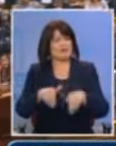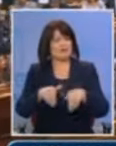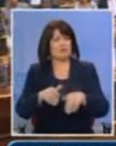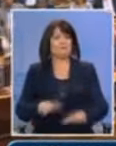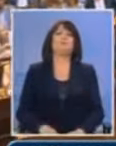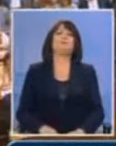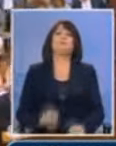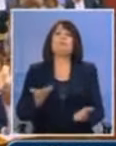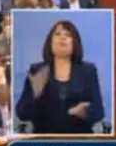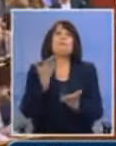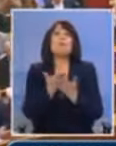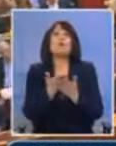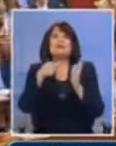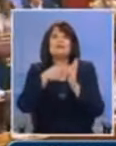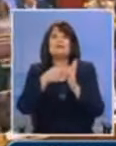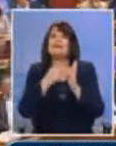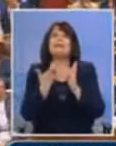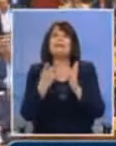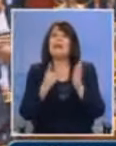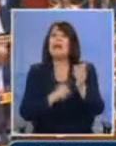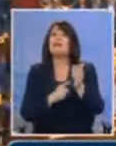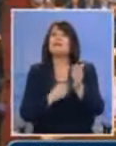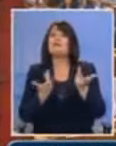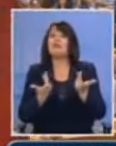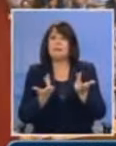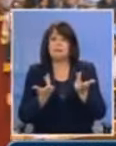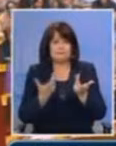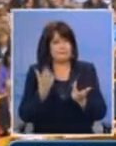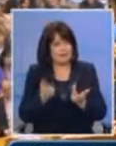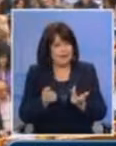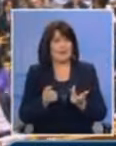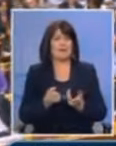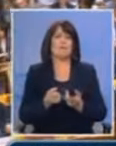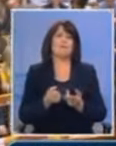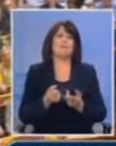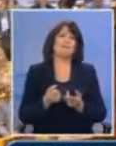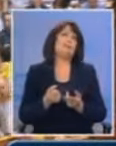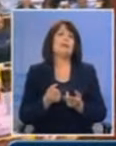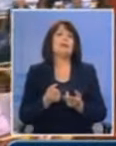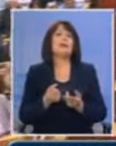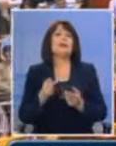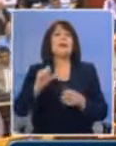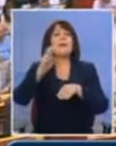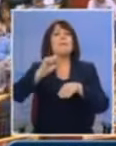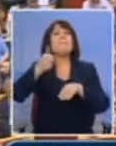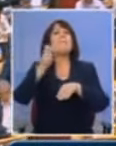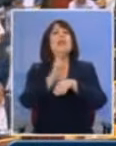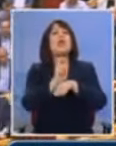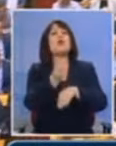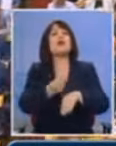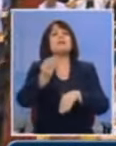Βασικό χαρακτηριστικό της πρότασης αυτής είναι η μείωση των πρωτογενών